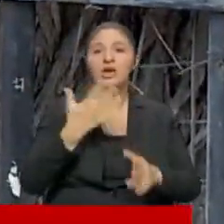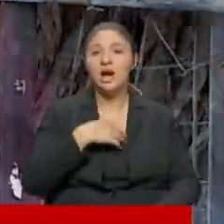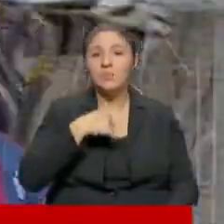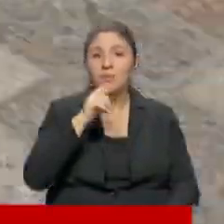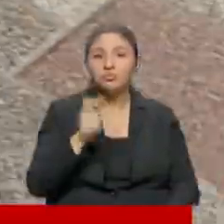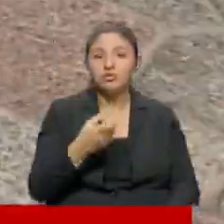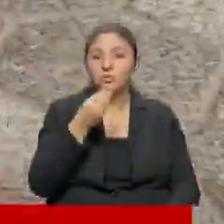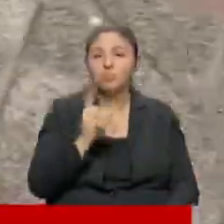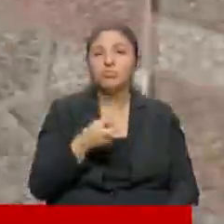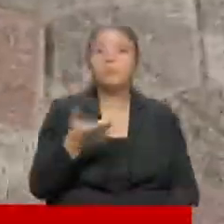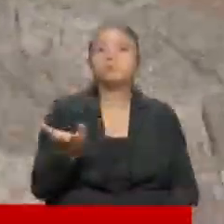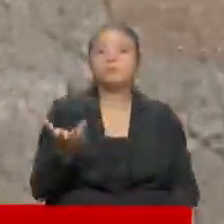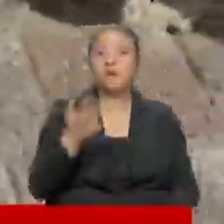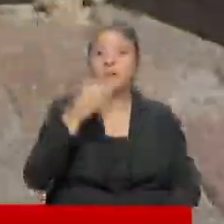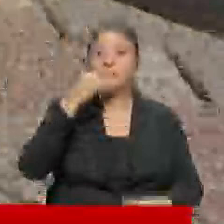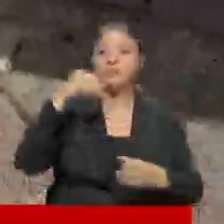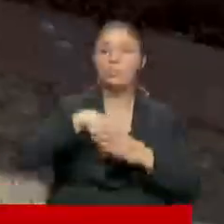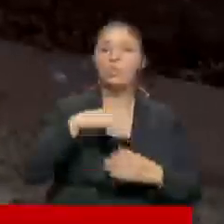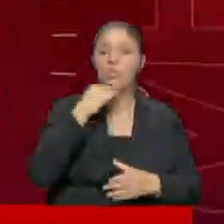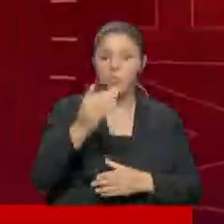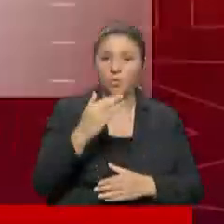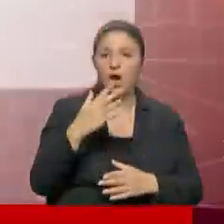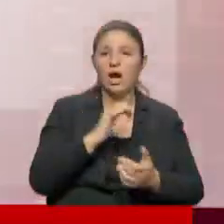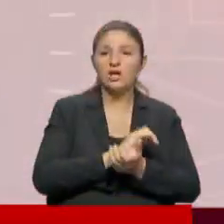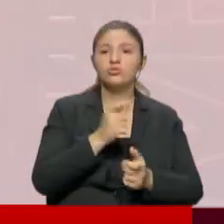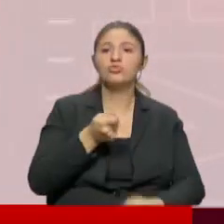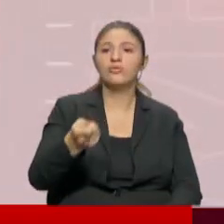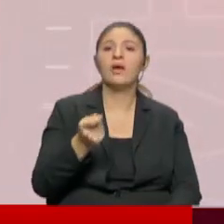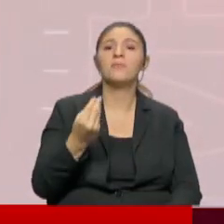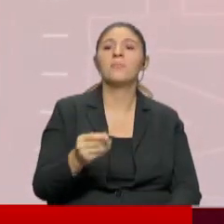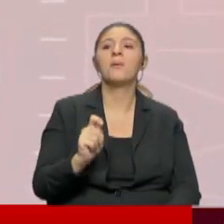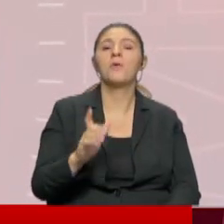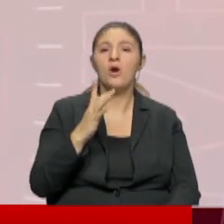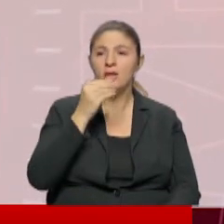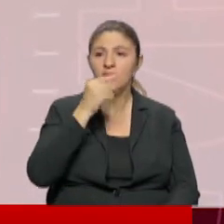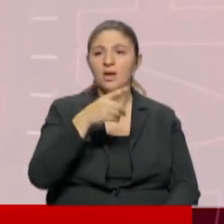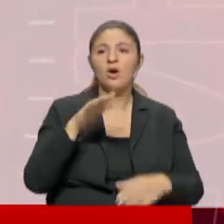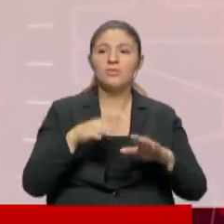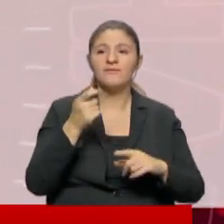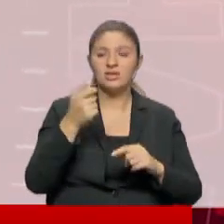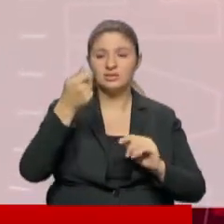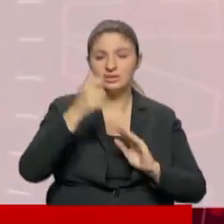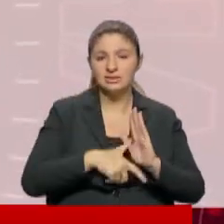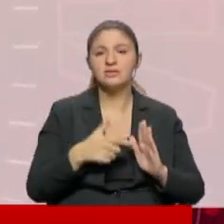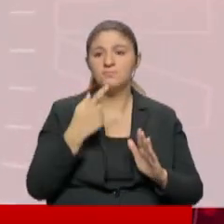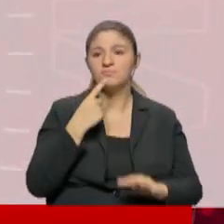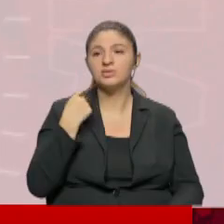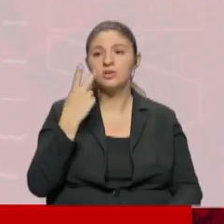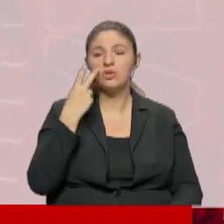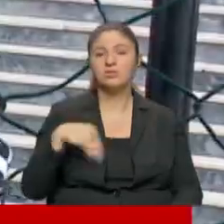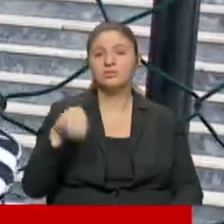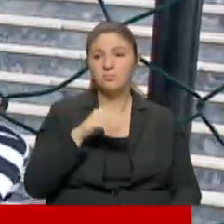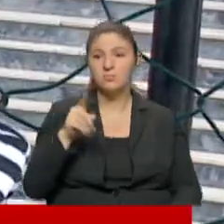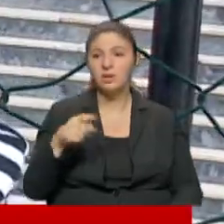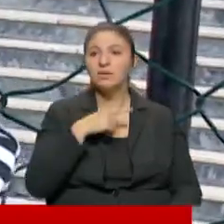bulacak? Bulamaz. Beslenme çantaları dolmuyor. Aileler çocuklarına harçlık veremiyor. Kantinlerde ortalama fiyat listesi ise geçen yıla göre